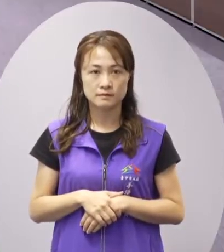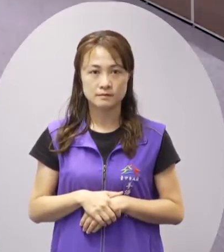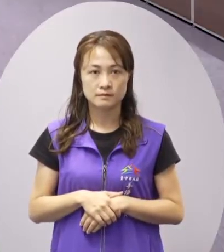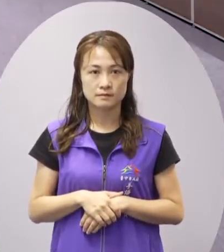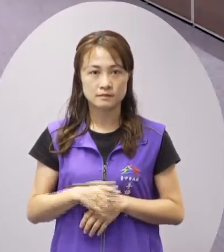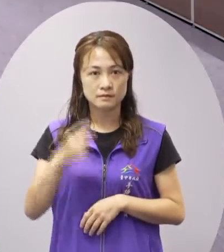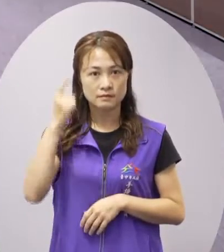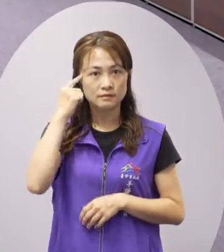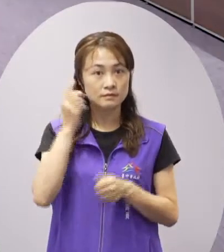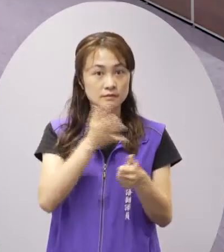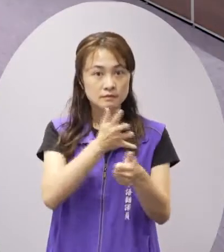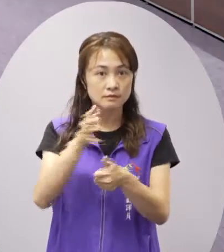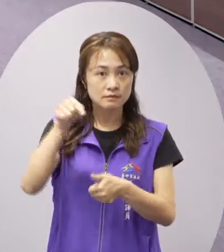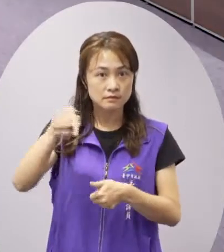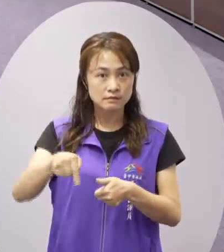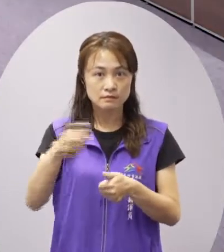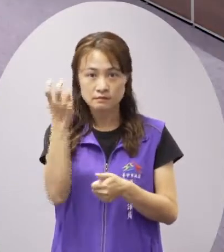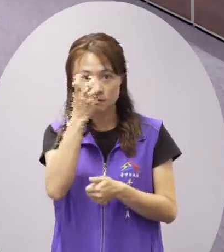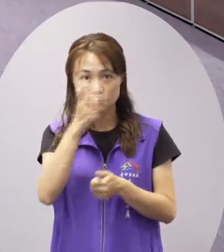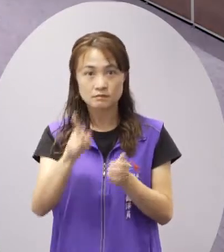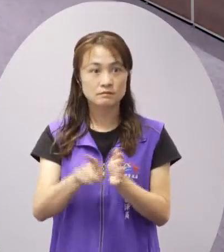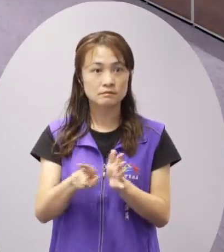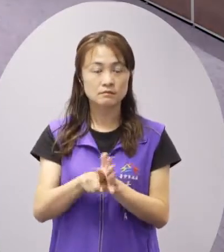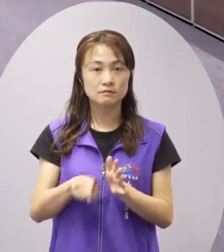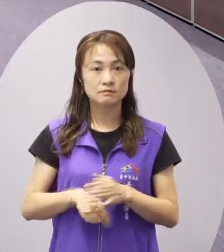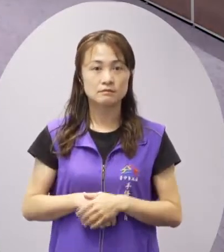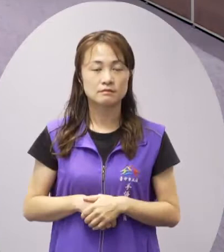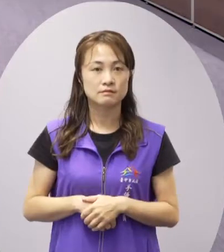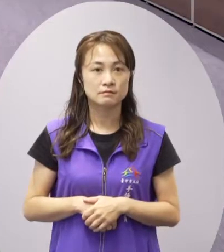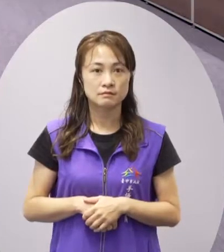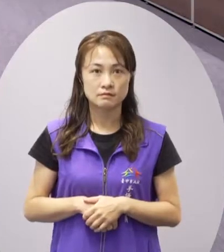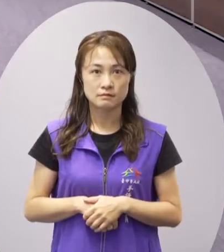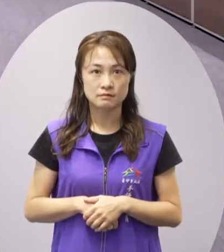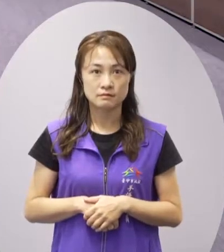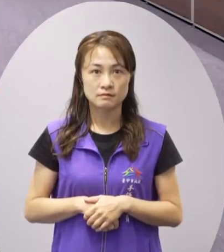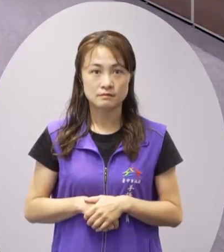请问这个审的时候，主计处长